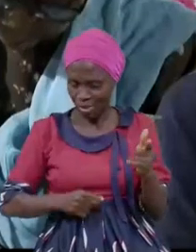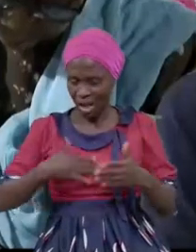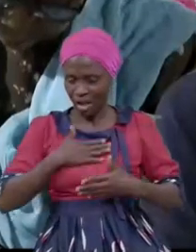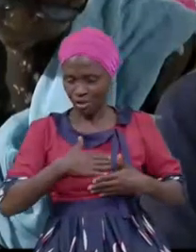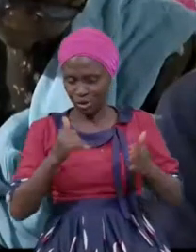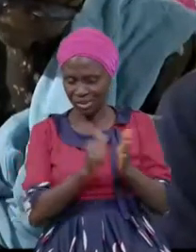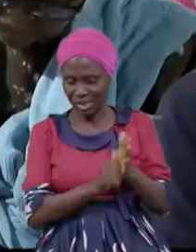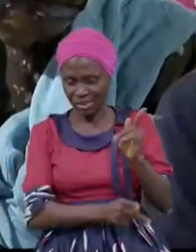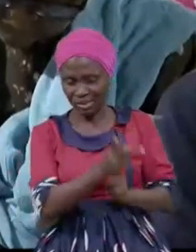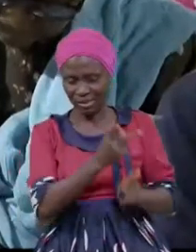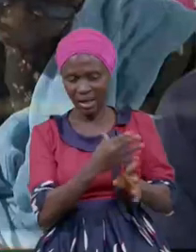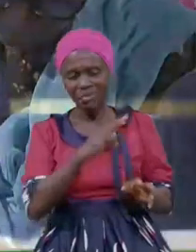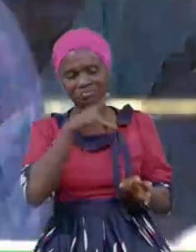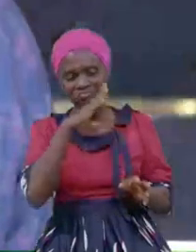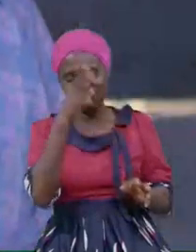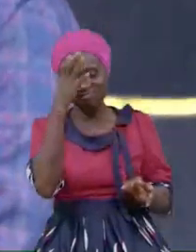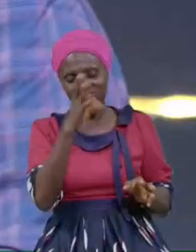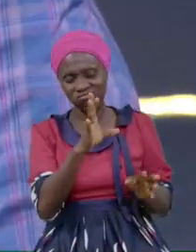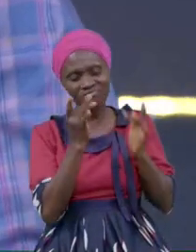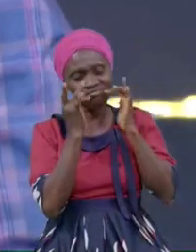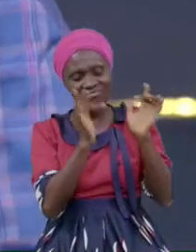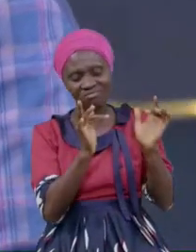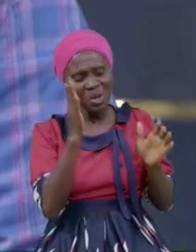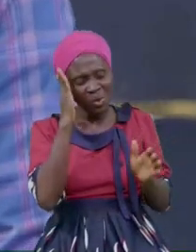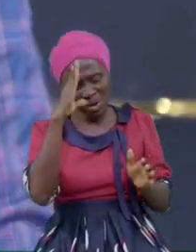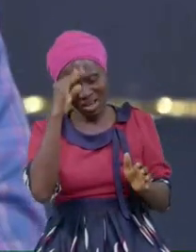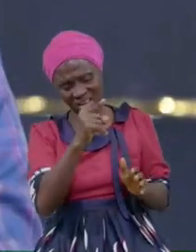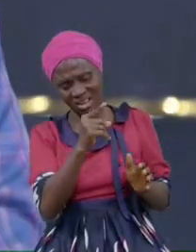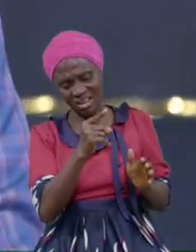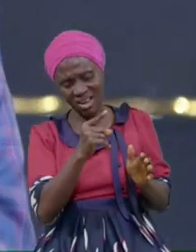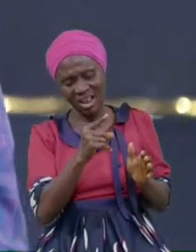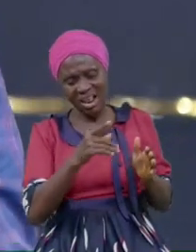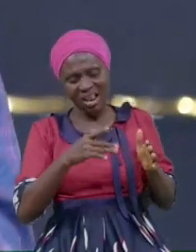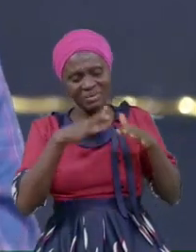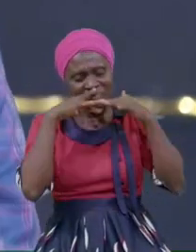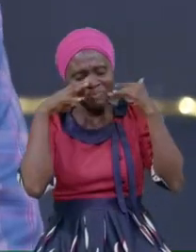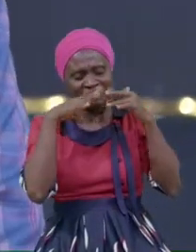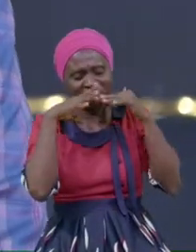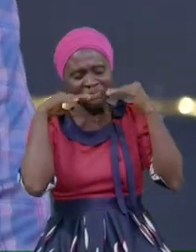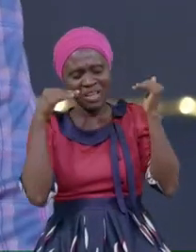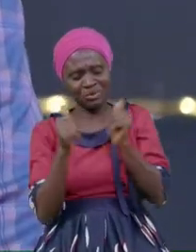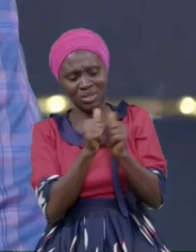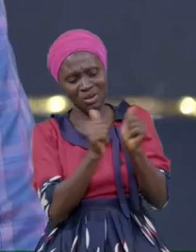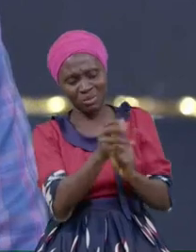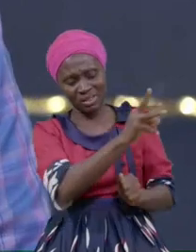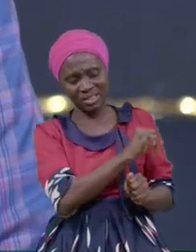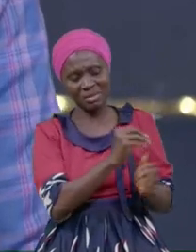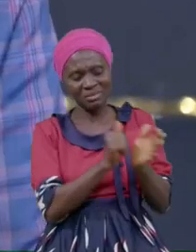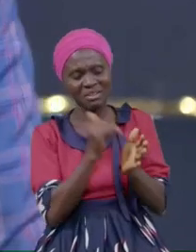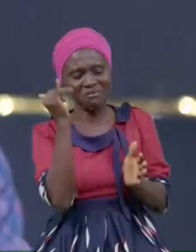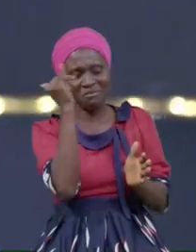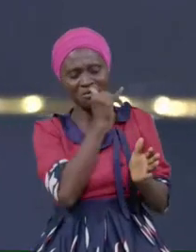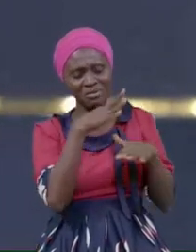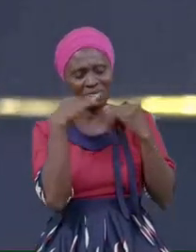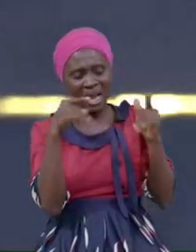Non. Est-ce qu'il va rire avec eux comme il mène cette vie insensée, comme il mène